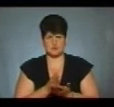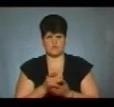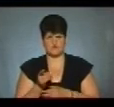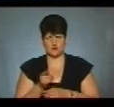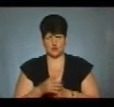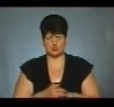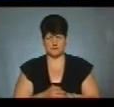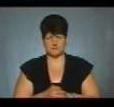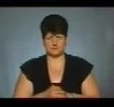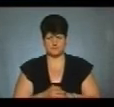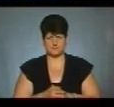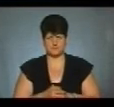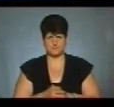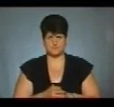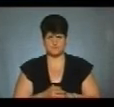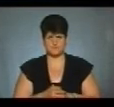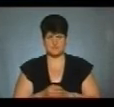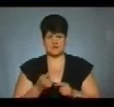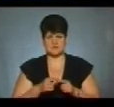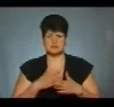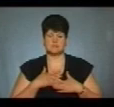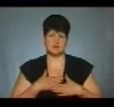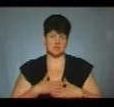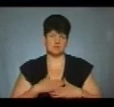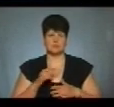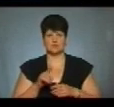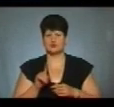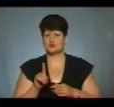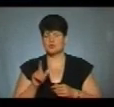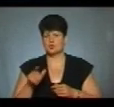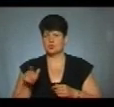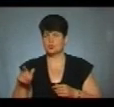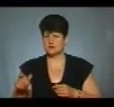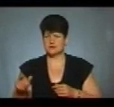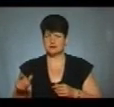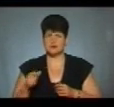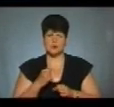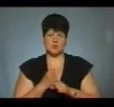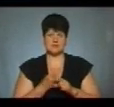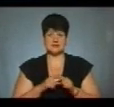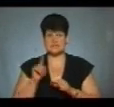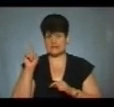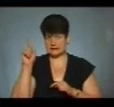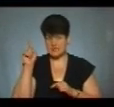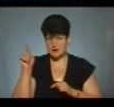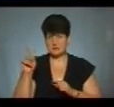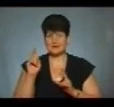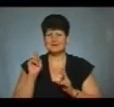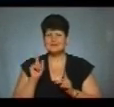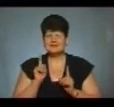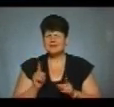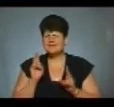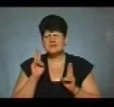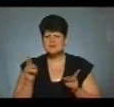Тернополя і області. І це приємно, тому що люди роблять це там, вони навіть інколи навіть не знають, чи